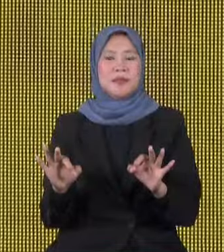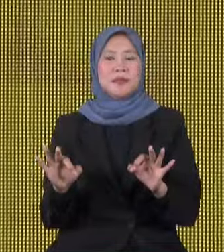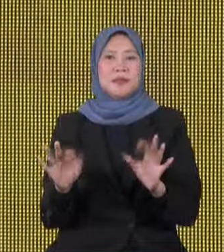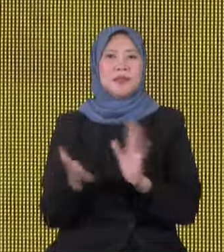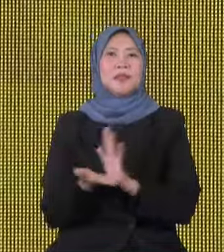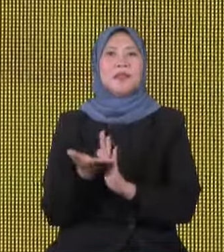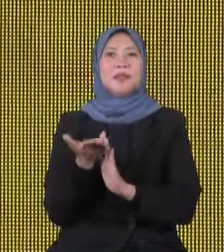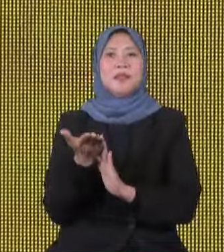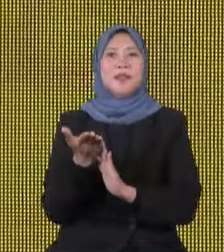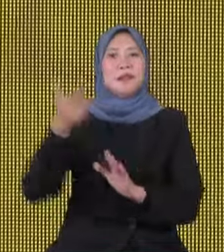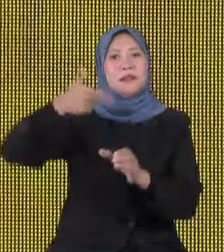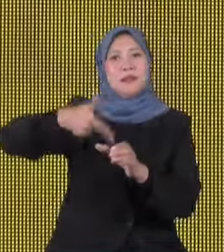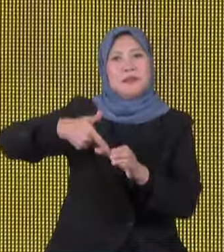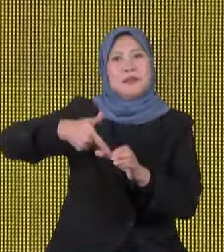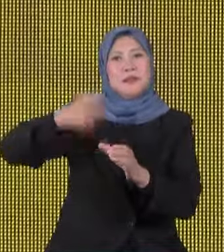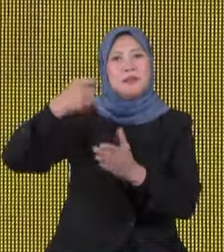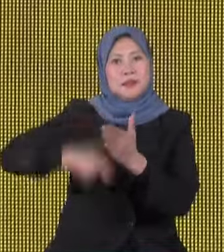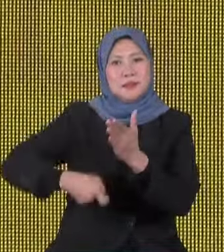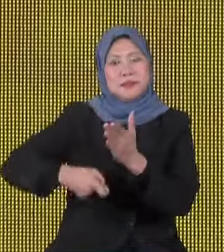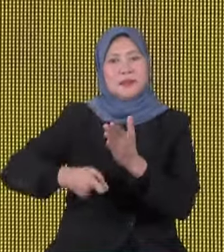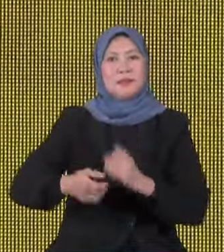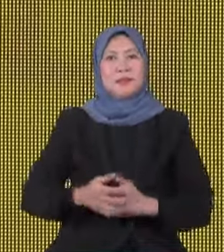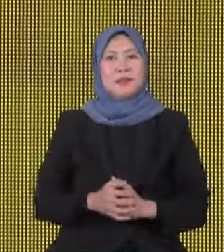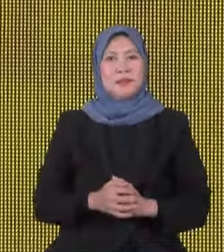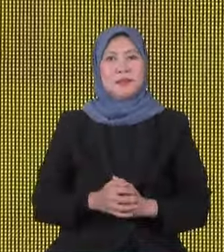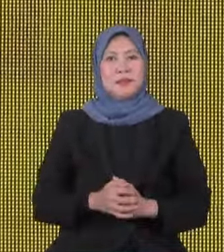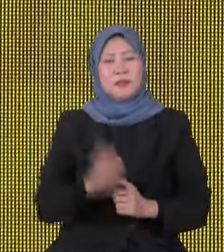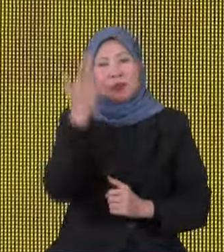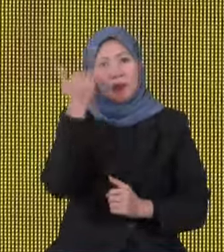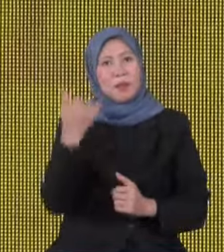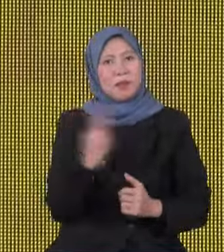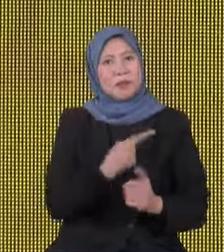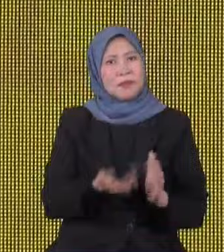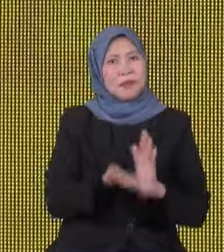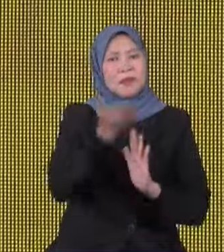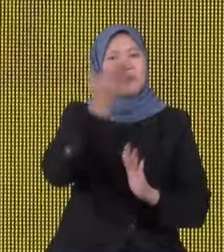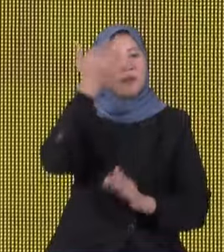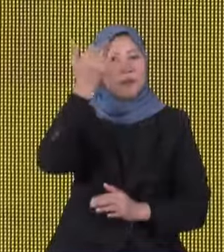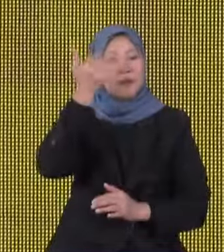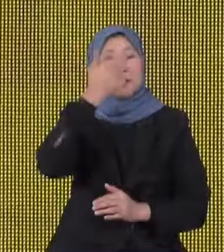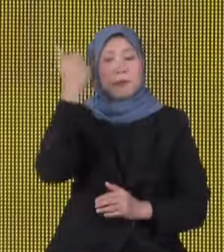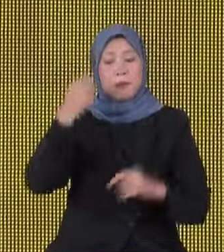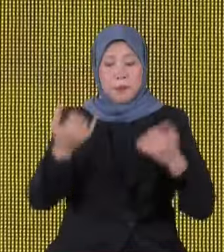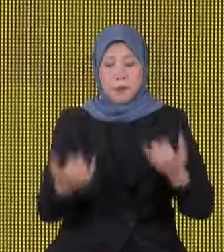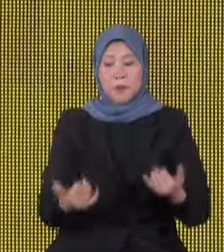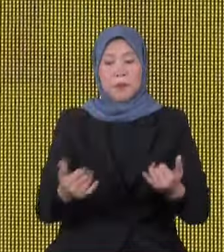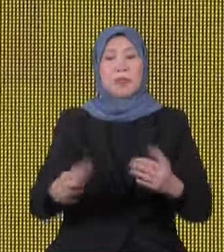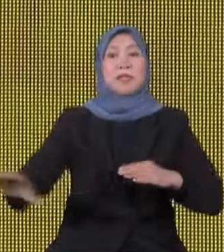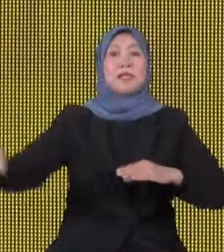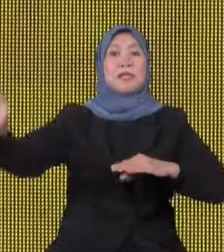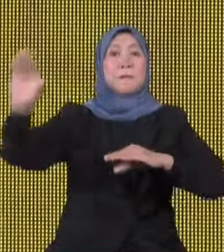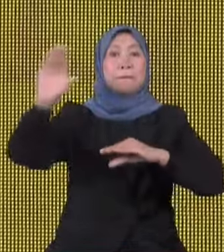kenaikan diesel, harga diesel. Tapi mengapa kita naik? Kerana sekarang ini